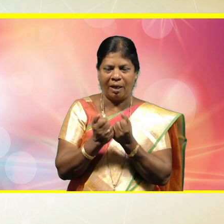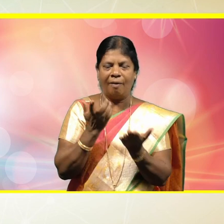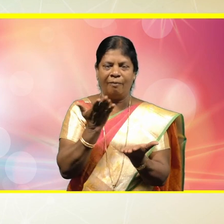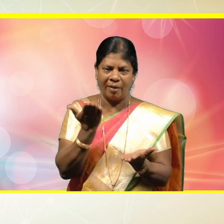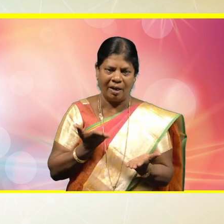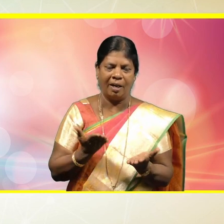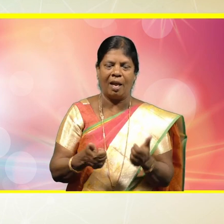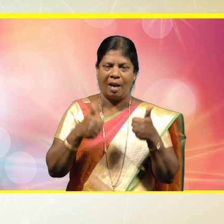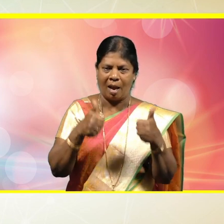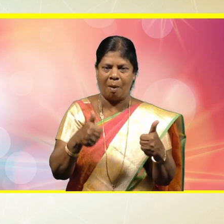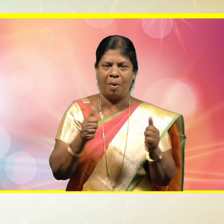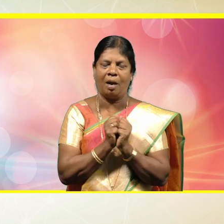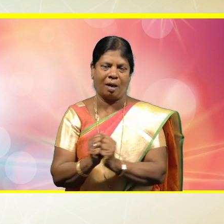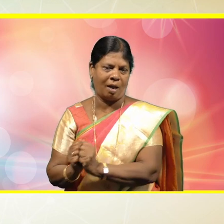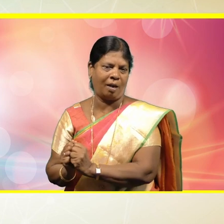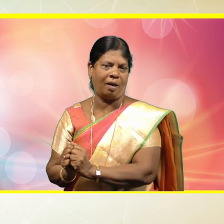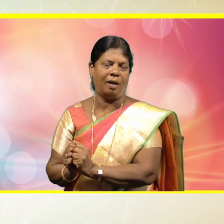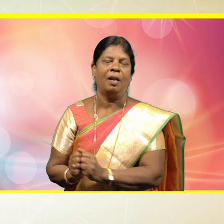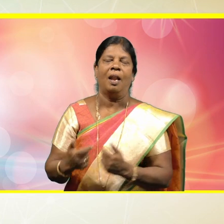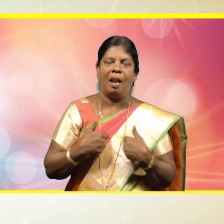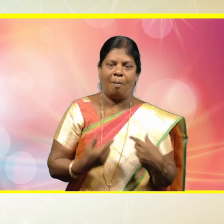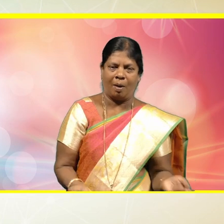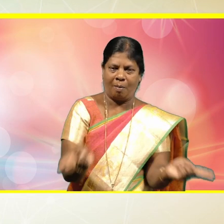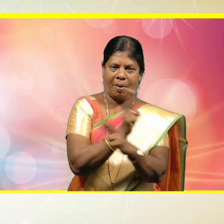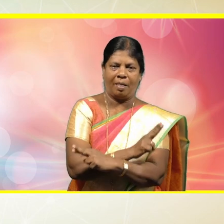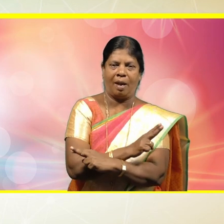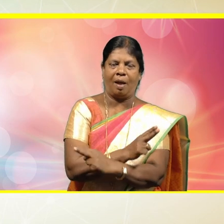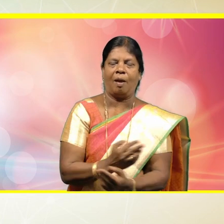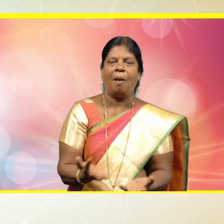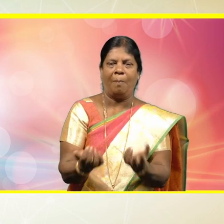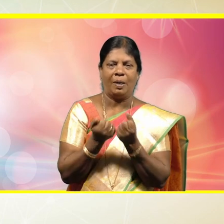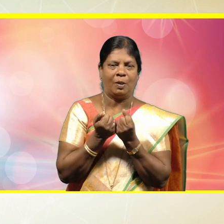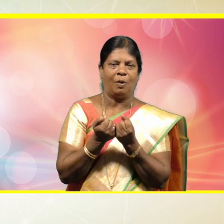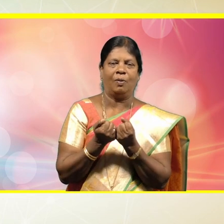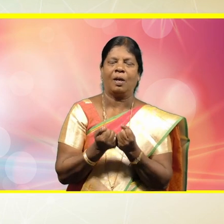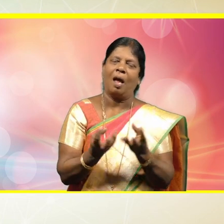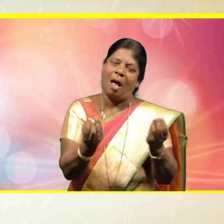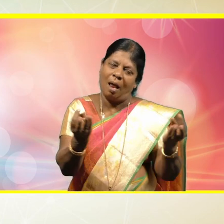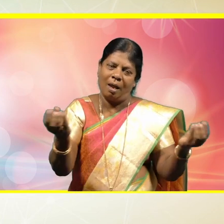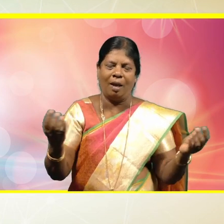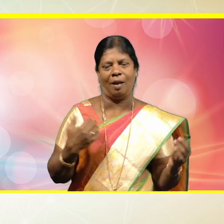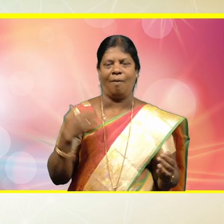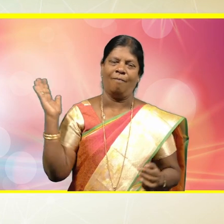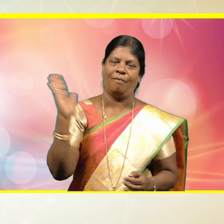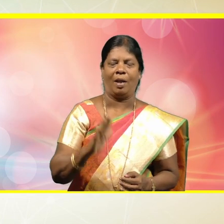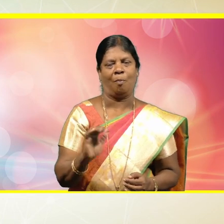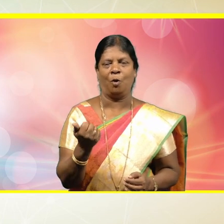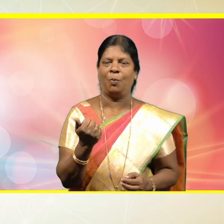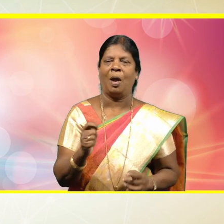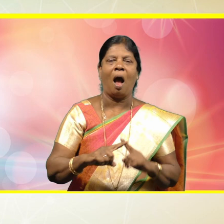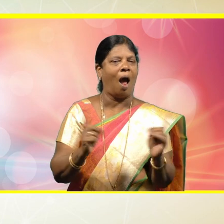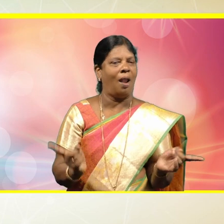கிடைக்க வேண்டிய நன்மையான காரியங்களை நமக்கு பதிலாக பெற்றுக்கொள்வதற்கு அநேகர்